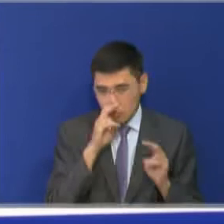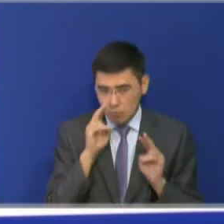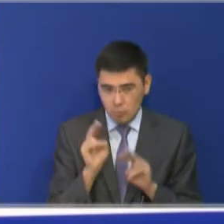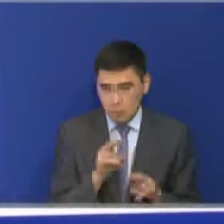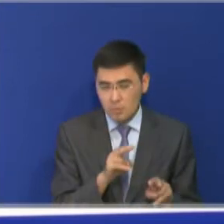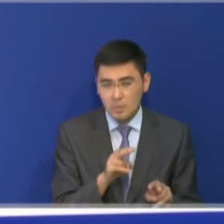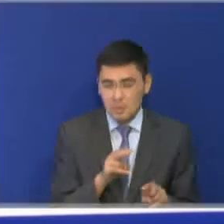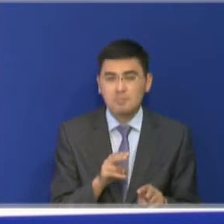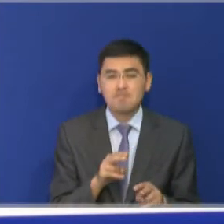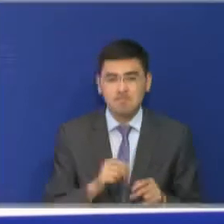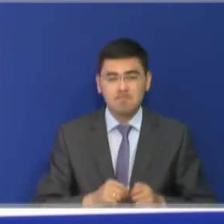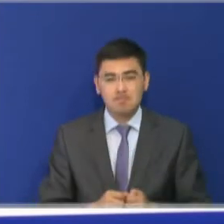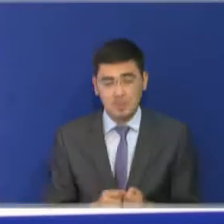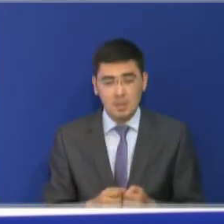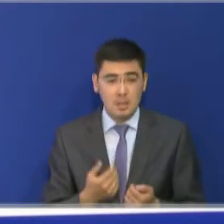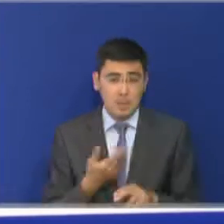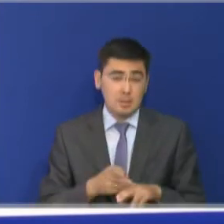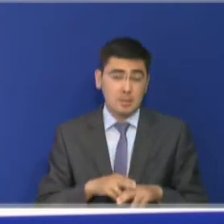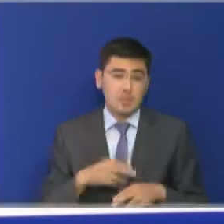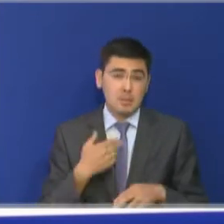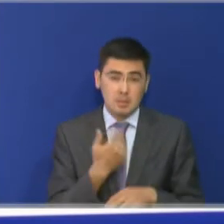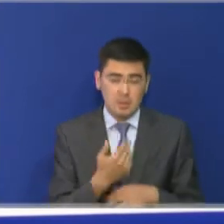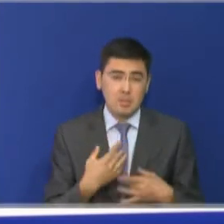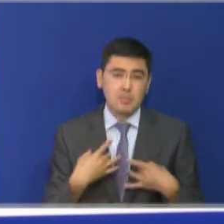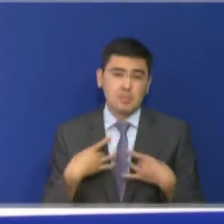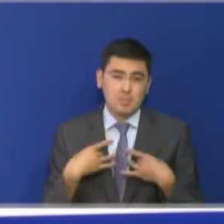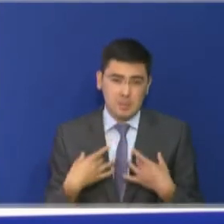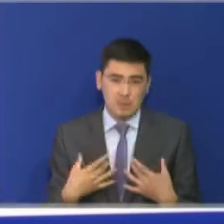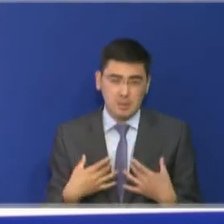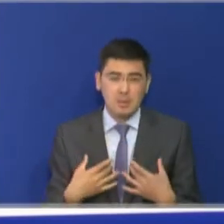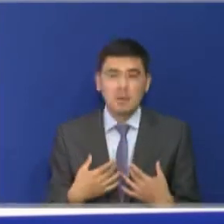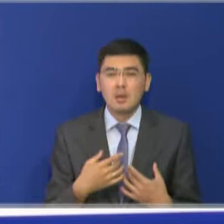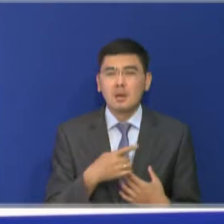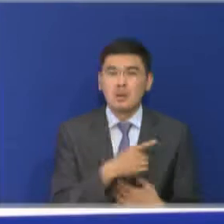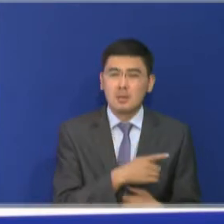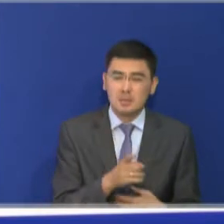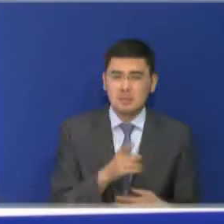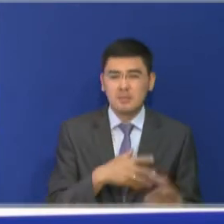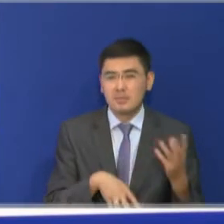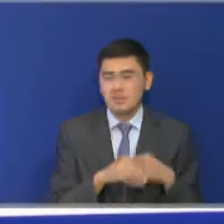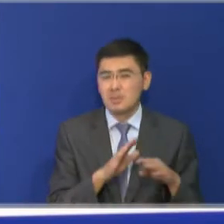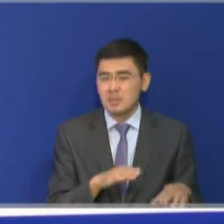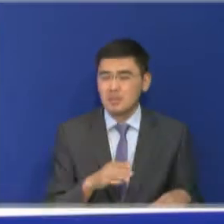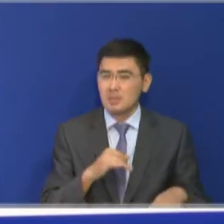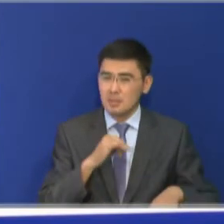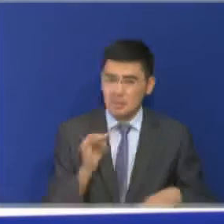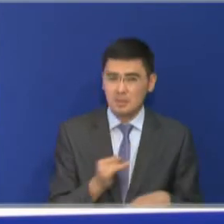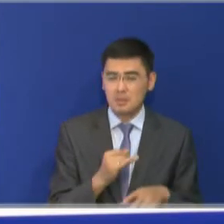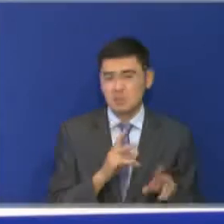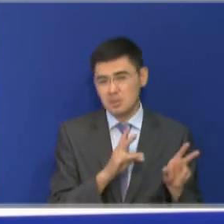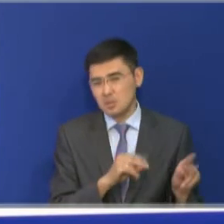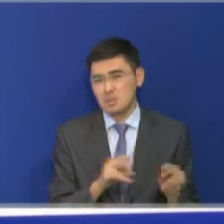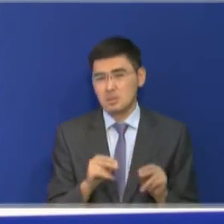екенін еске салатын мереке. Еліміздегі әр бала мейірімге бөленіп, балалық шағын бақытты әрі қызықты өткізуге